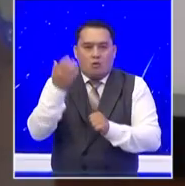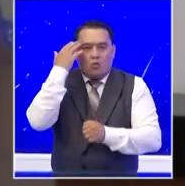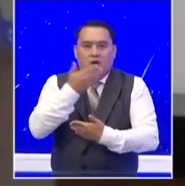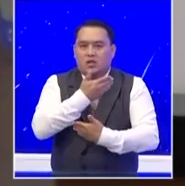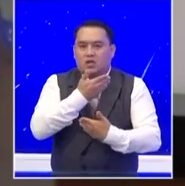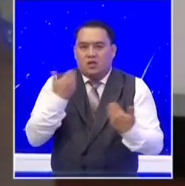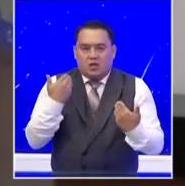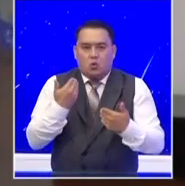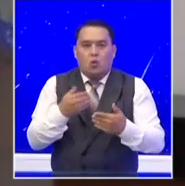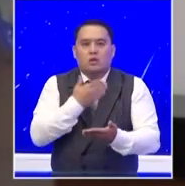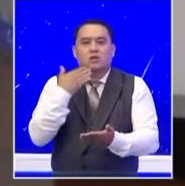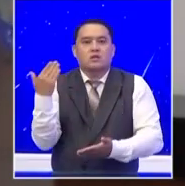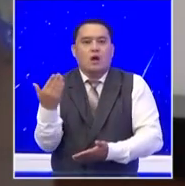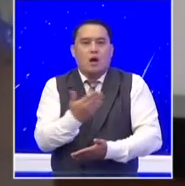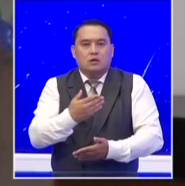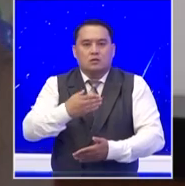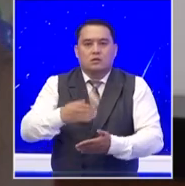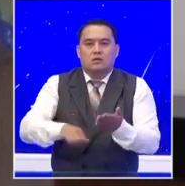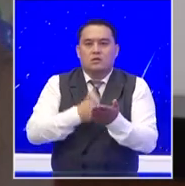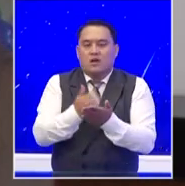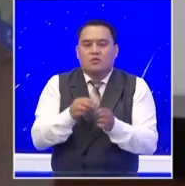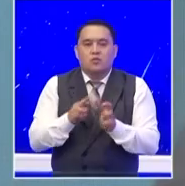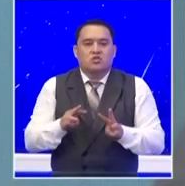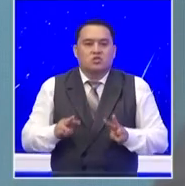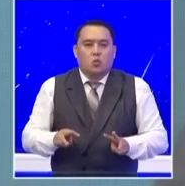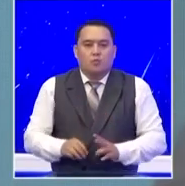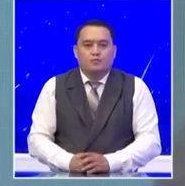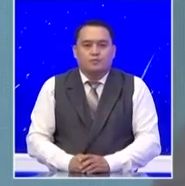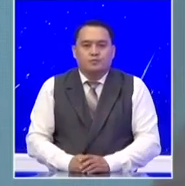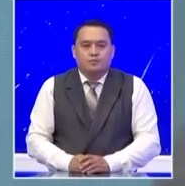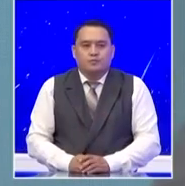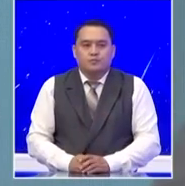не ожидается, доложили главе Кабмина.